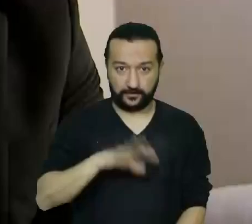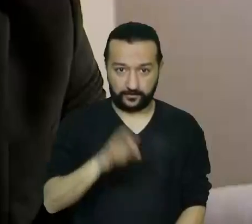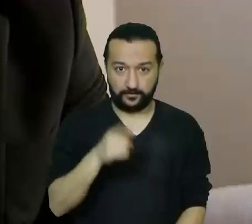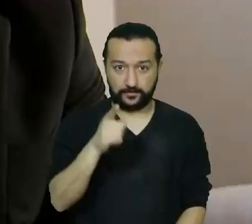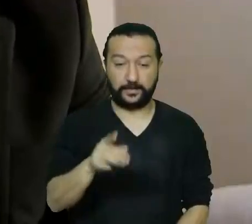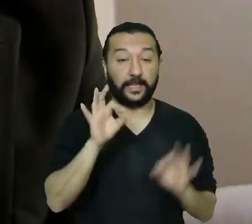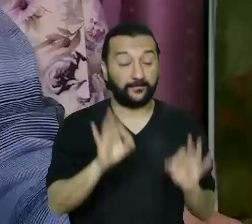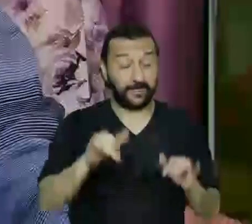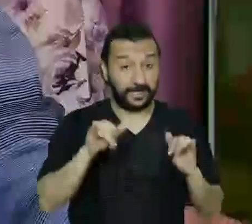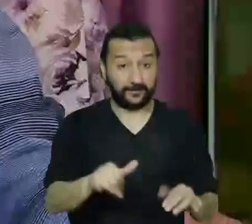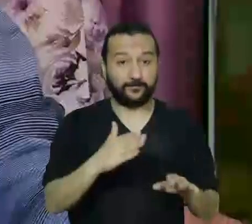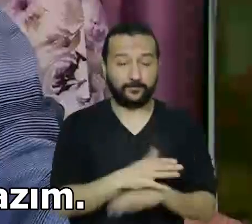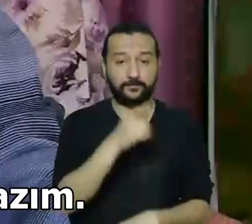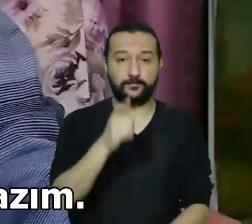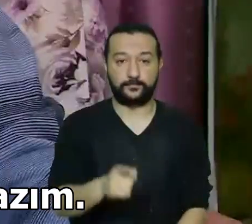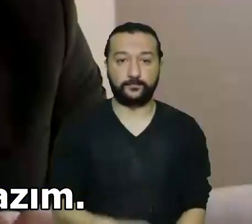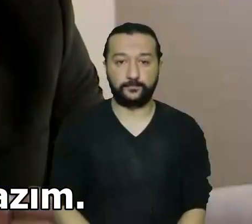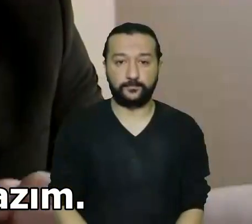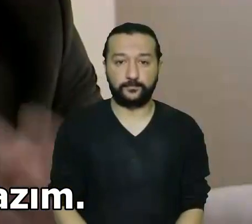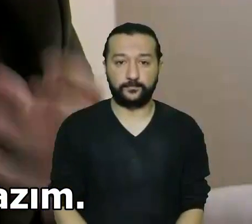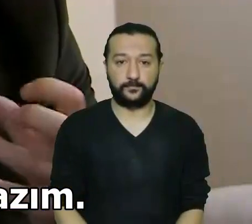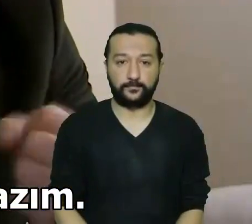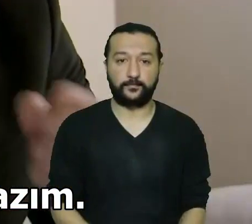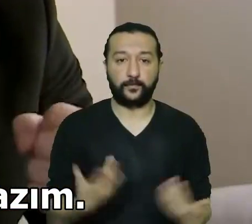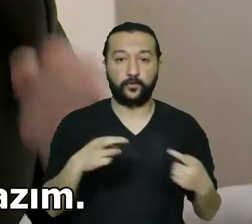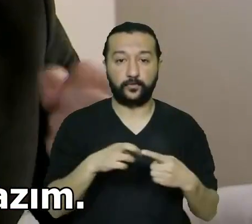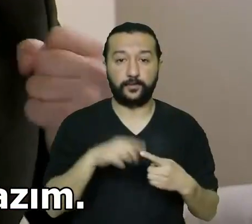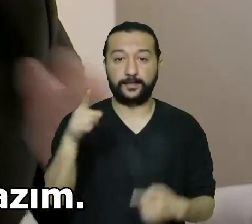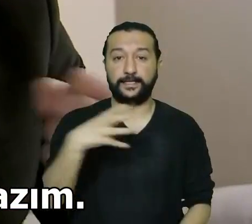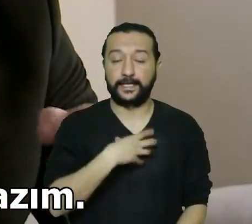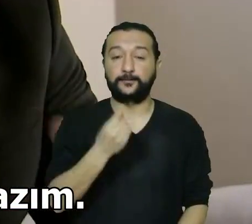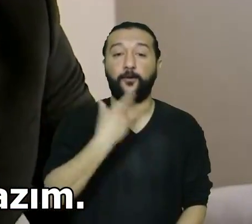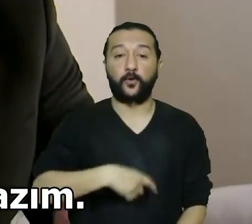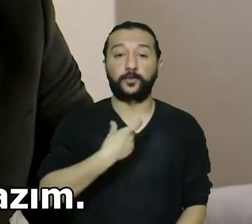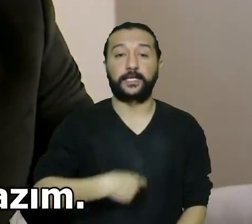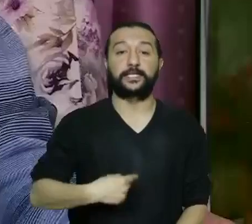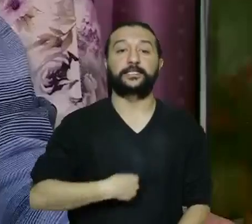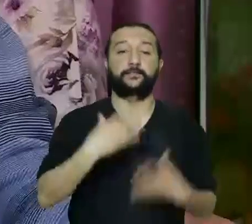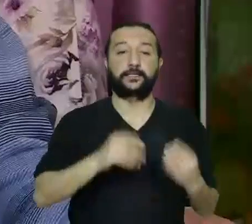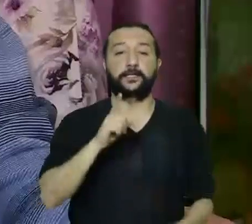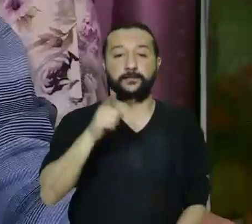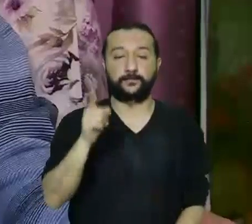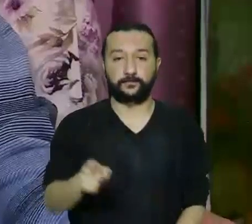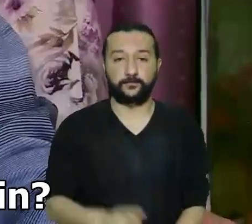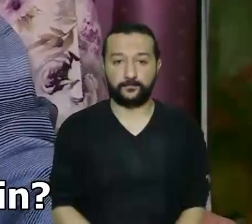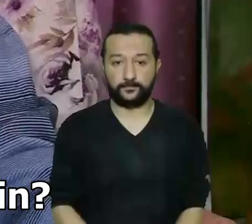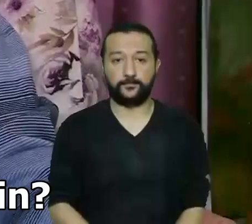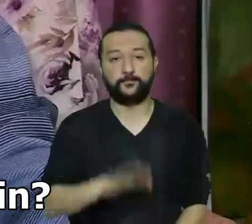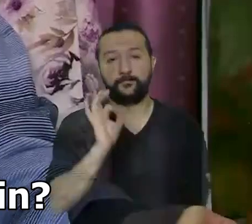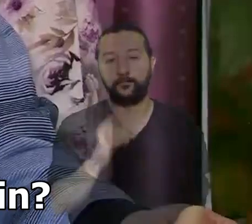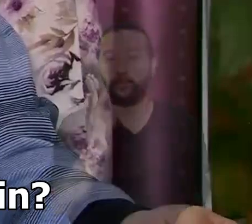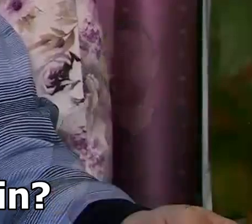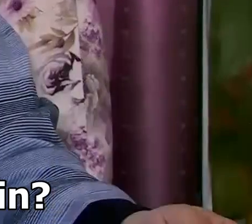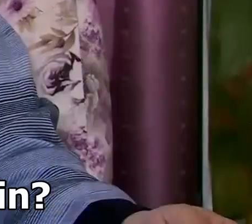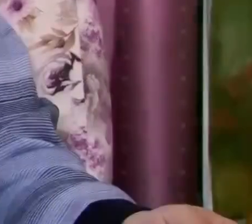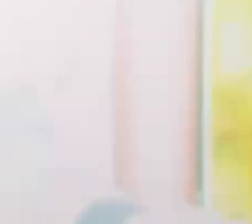mi? Aynen öyle. Yani Rüyam'ın kendini çok özel hissetmesi lazım. Peki şöyle